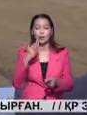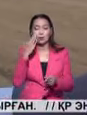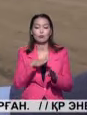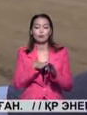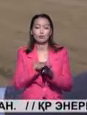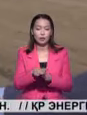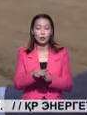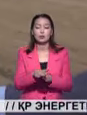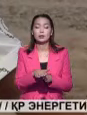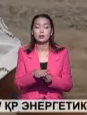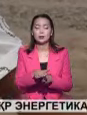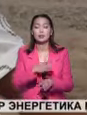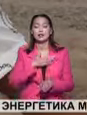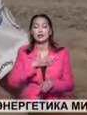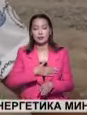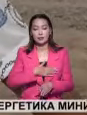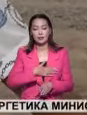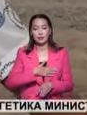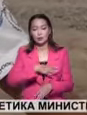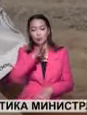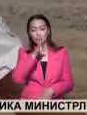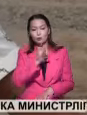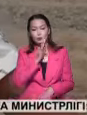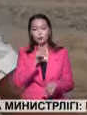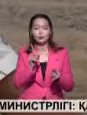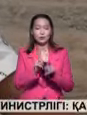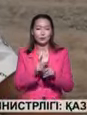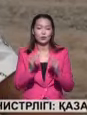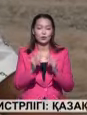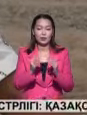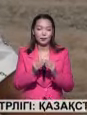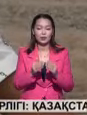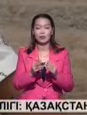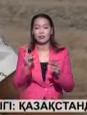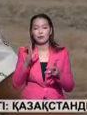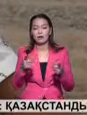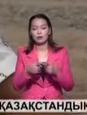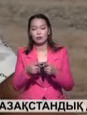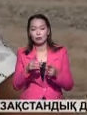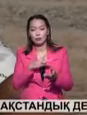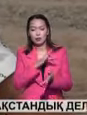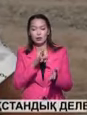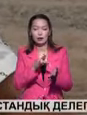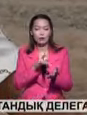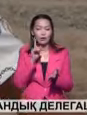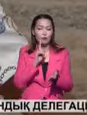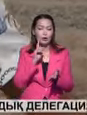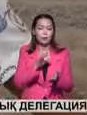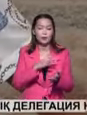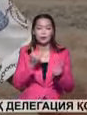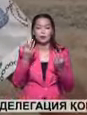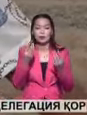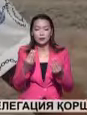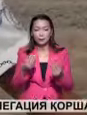тұрды. Ризамыз. Төрт айдай қалада тұрдық, квартир жалдап тұрдық қалаға барған уақытта. Бүгін енді